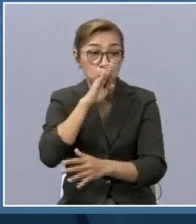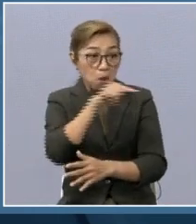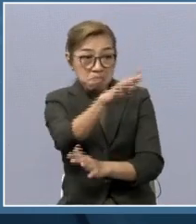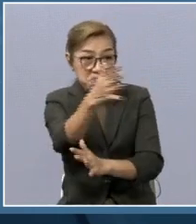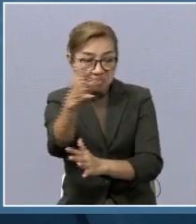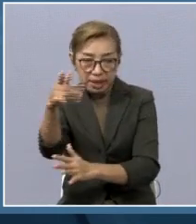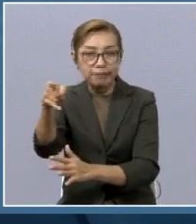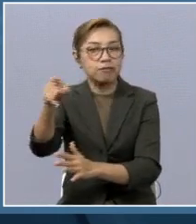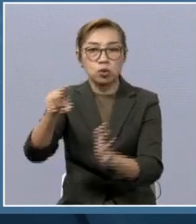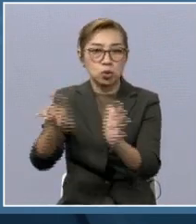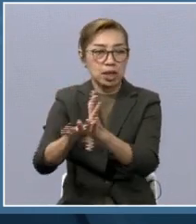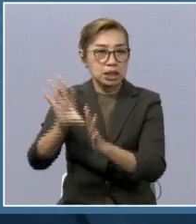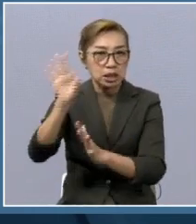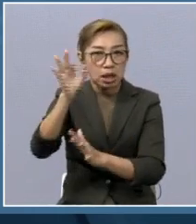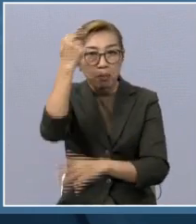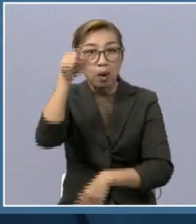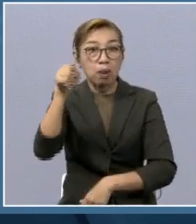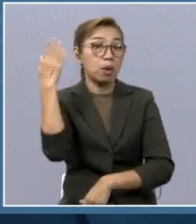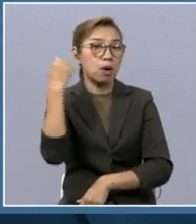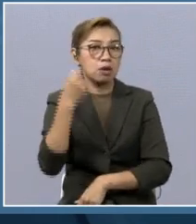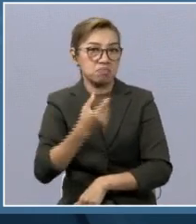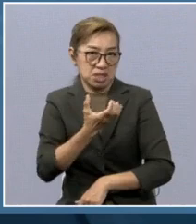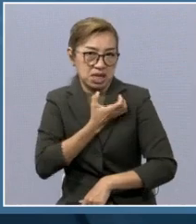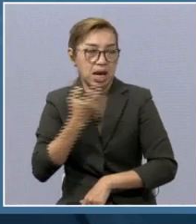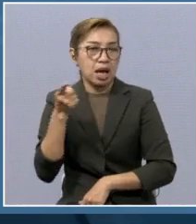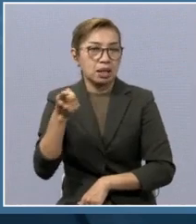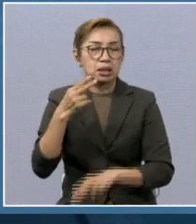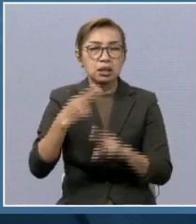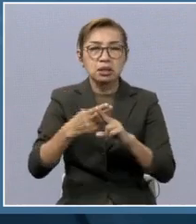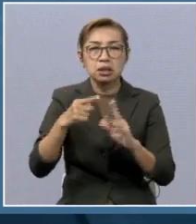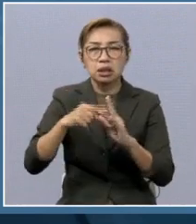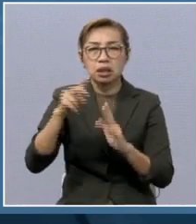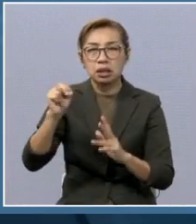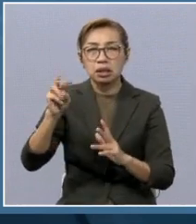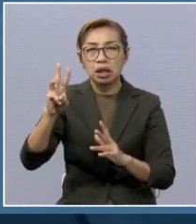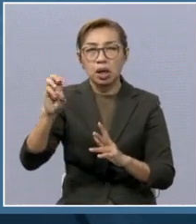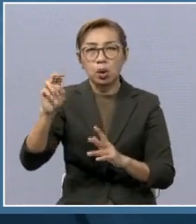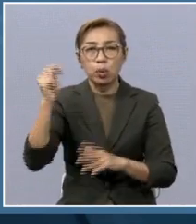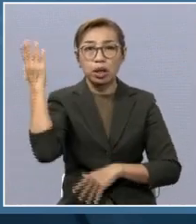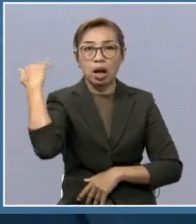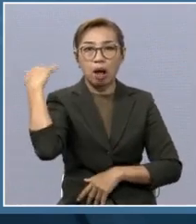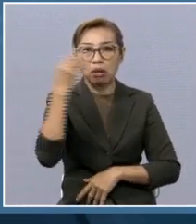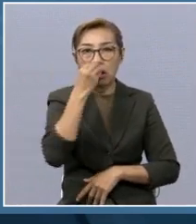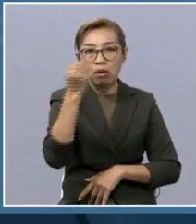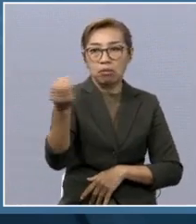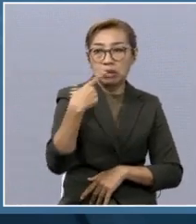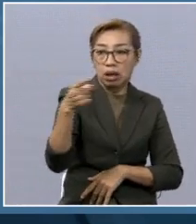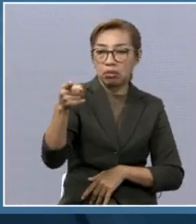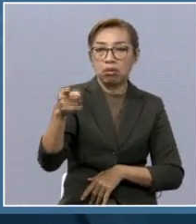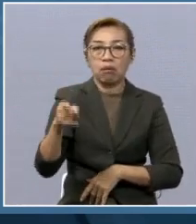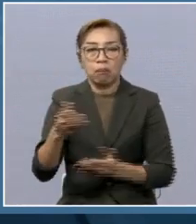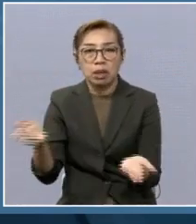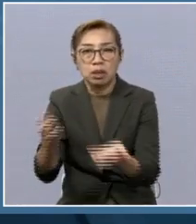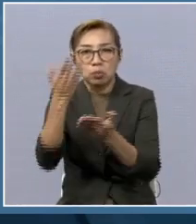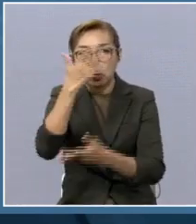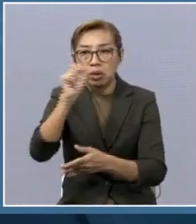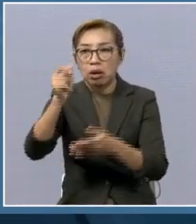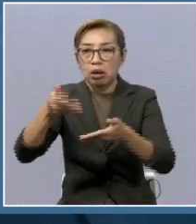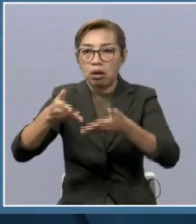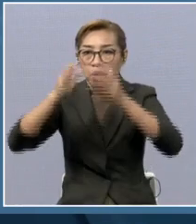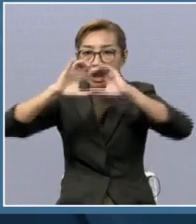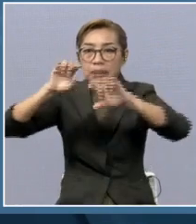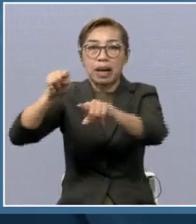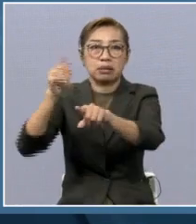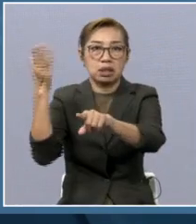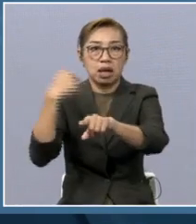ที่กลุ่มเพื่อนเนวินทิ้งพลังประชาชนไปหนุนคุณอภิสิทธิ์เป็นนายกก็ยังไม่จางหายแกนนำเพื่อไทยนะครับท